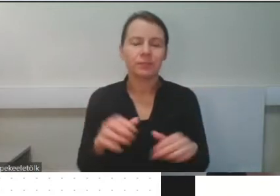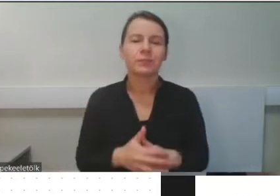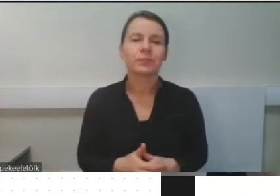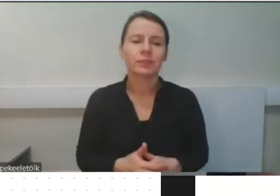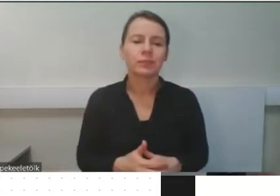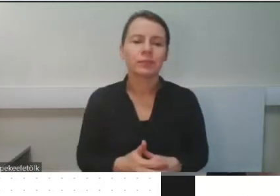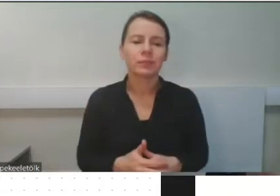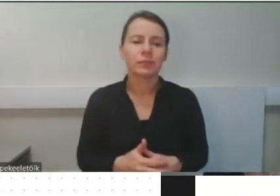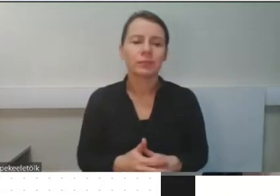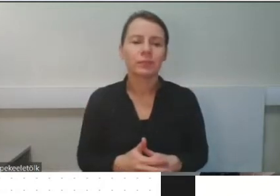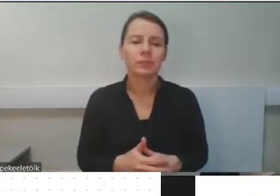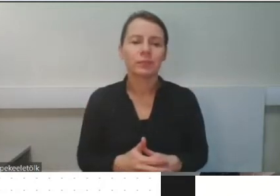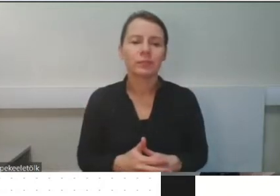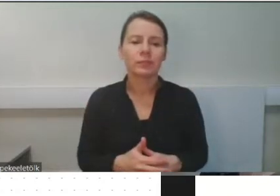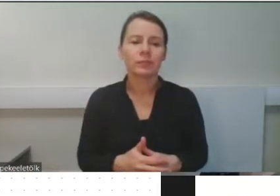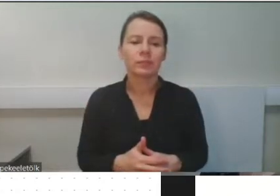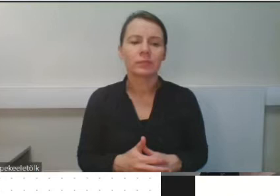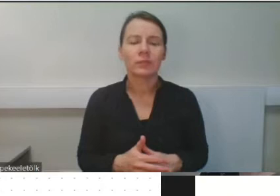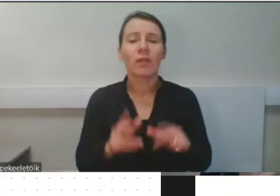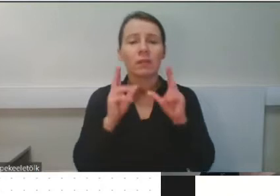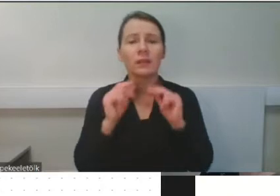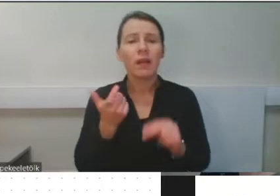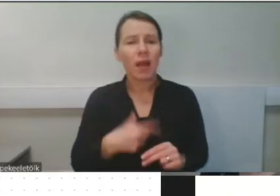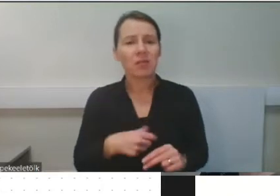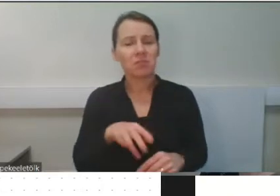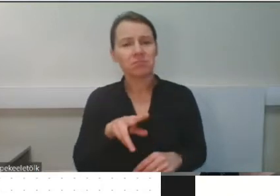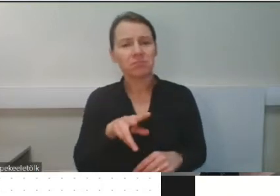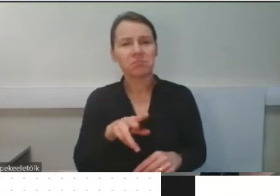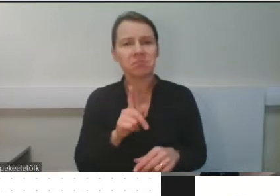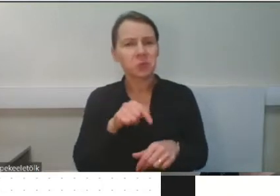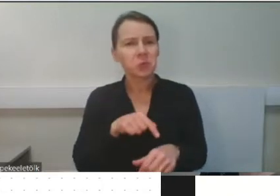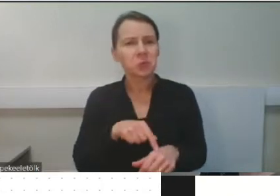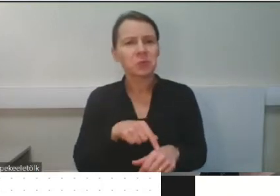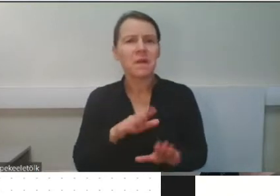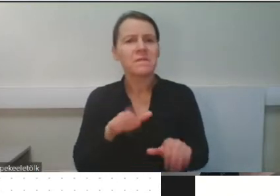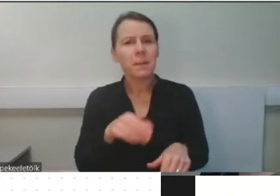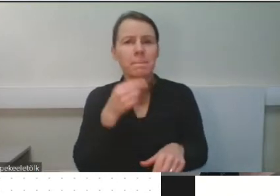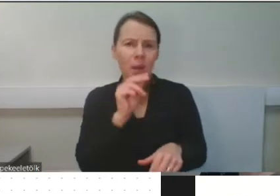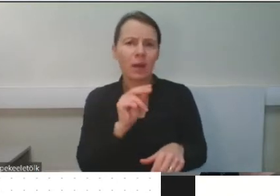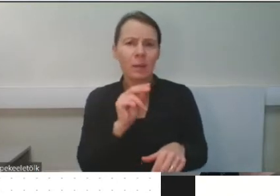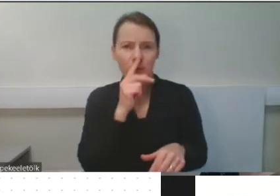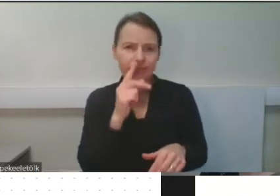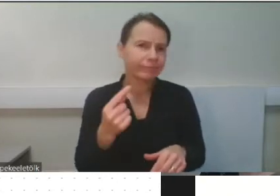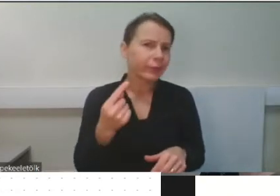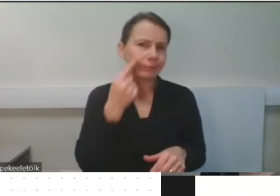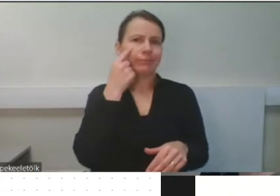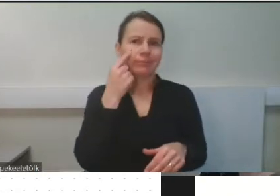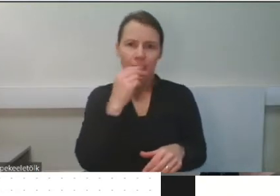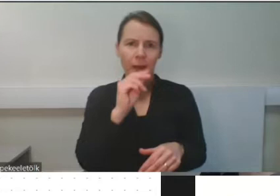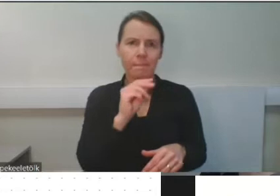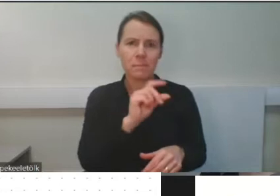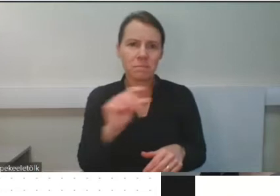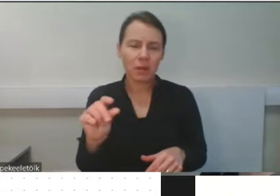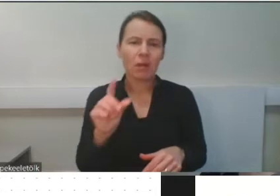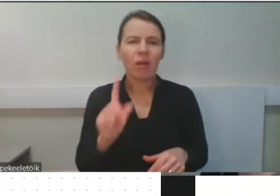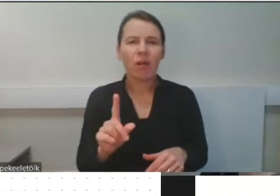lahtrisse kirjutada erinevaid märksõnu, näiteks puue või tegevuspiirang või pikaajaline